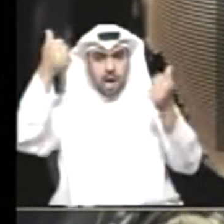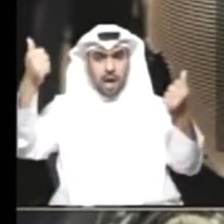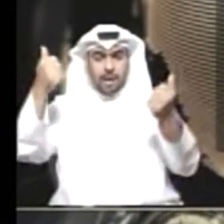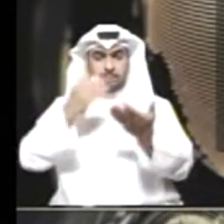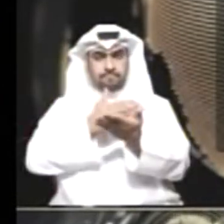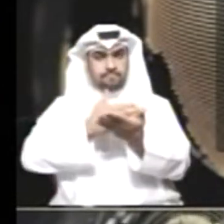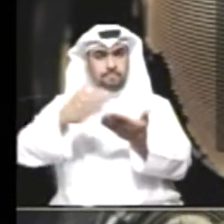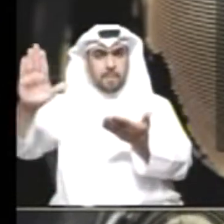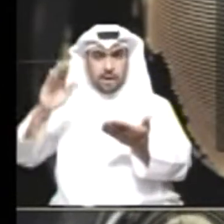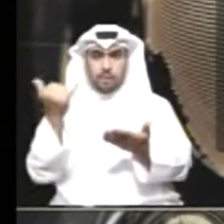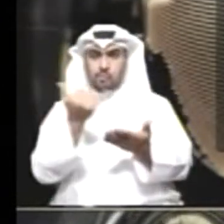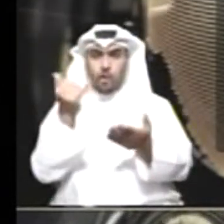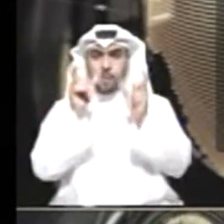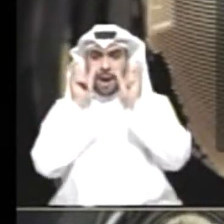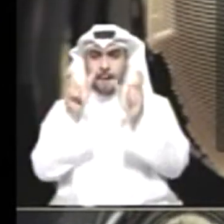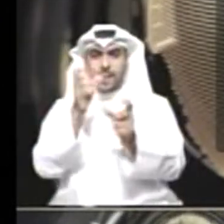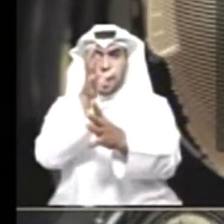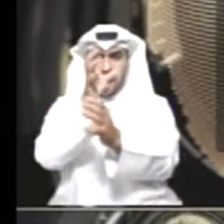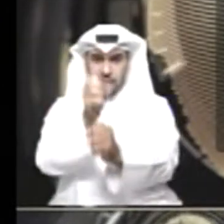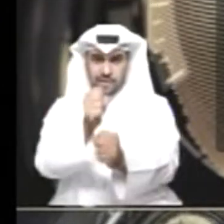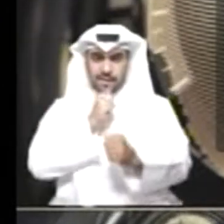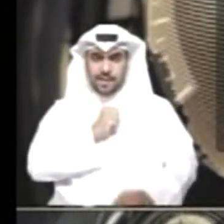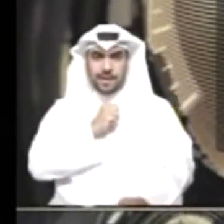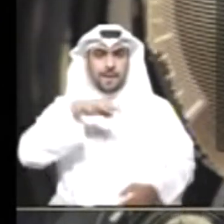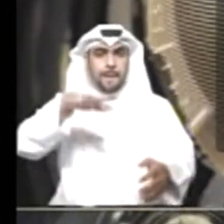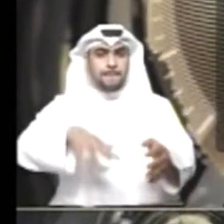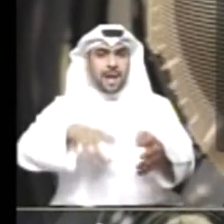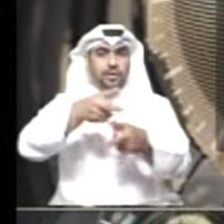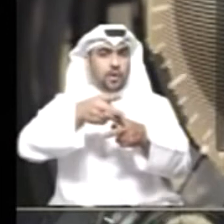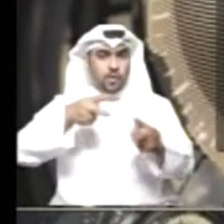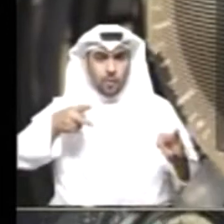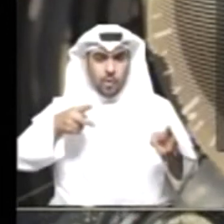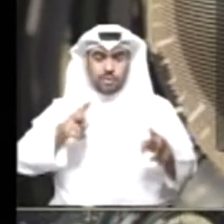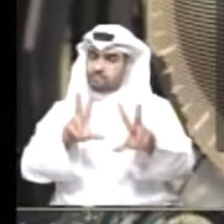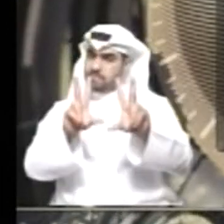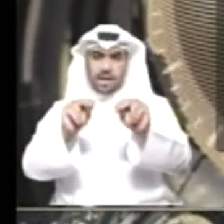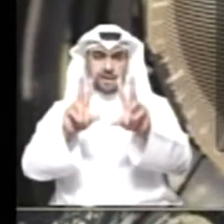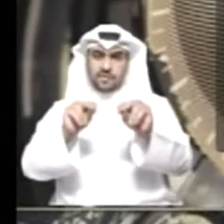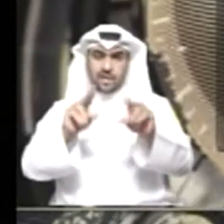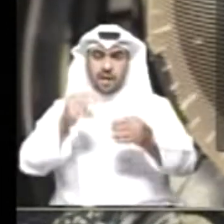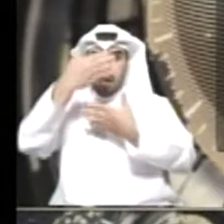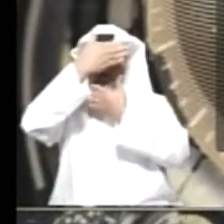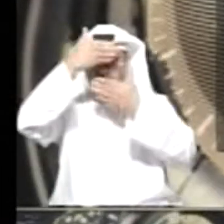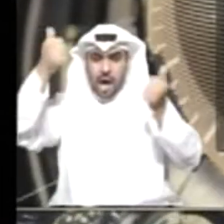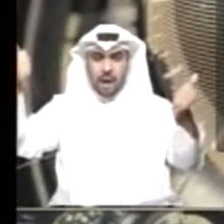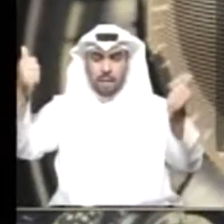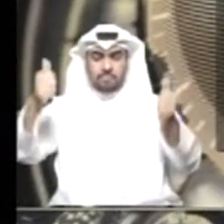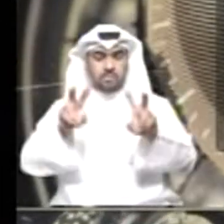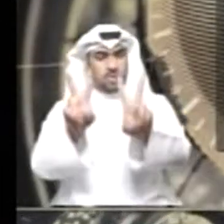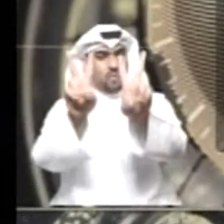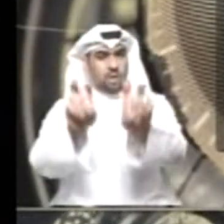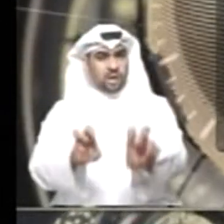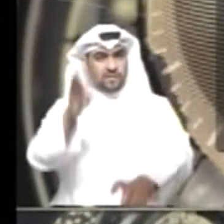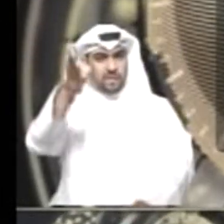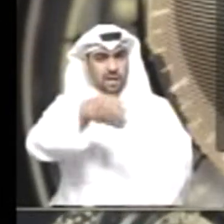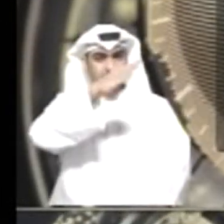أمنها، ومجددا موقف دولة الكويت الرافض للإرهاب بكافة أشكاله وصوره، سائلا سموه المولى